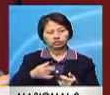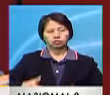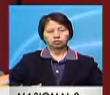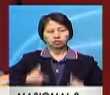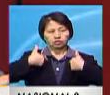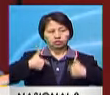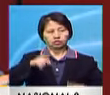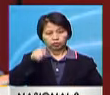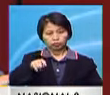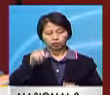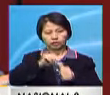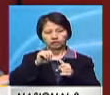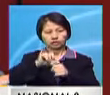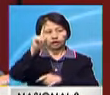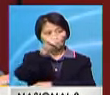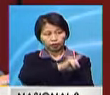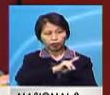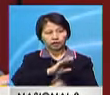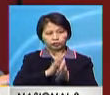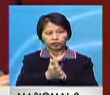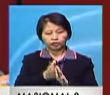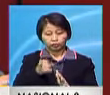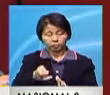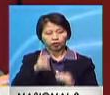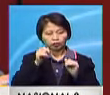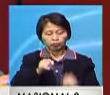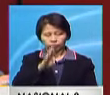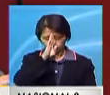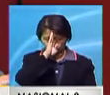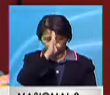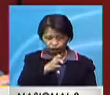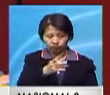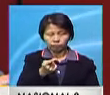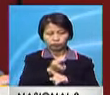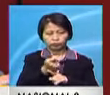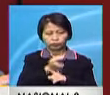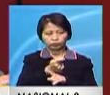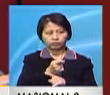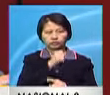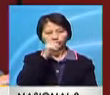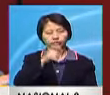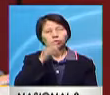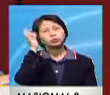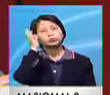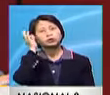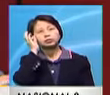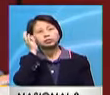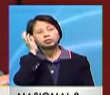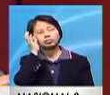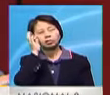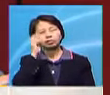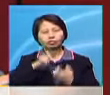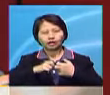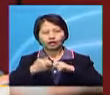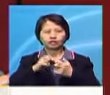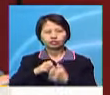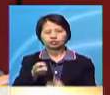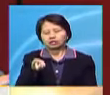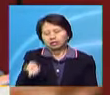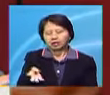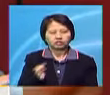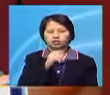kehidupan mereka setiap hari supaya mereka boleh fokus lebih kepada training dan tidak payah fikir tentang masalah